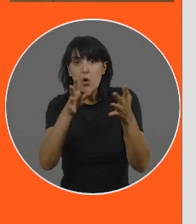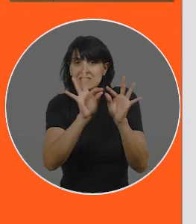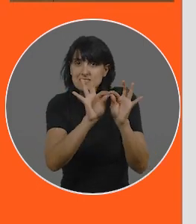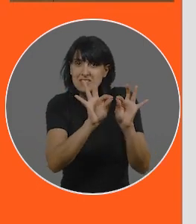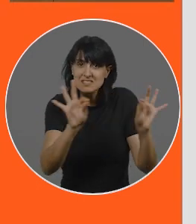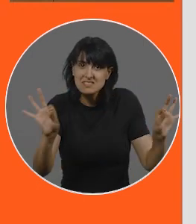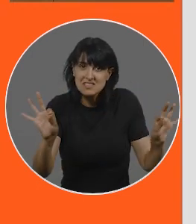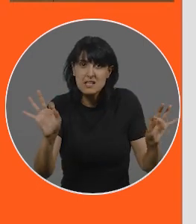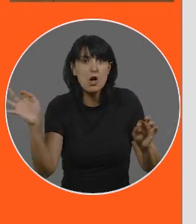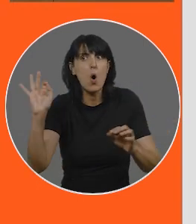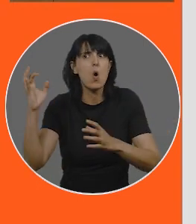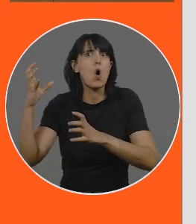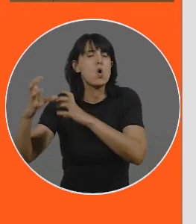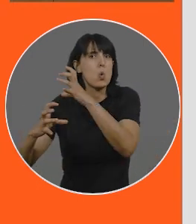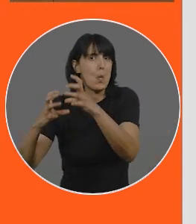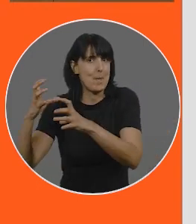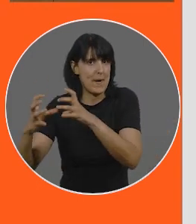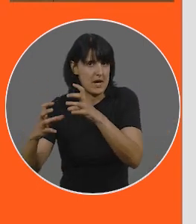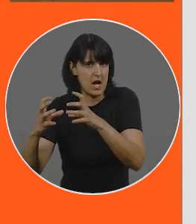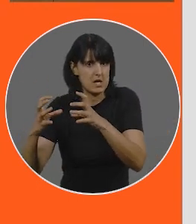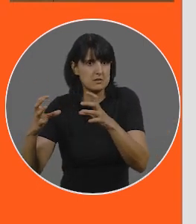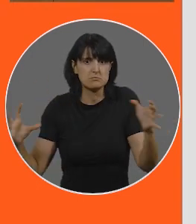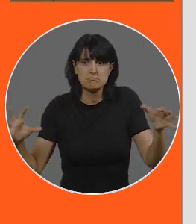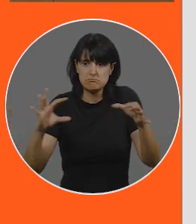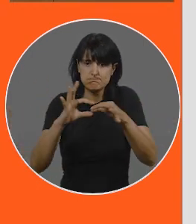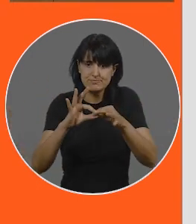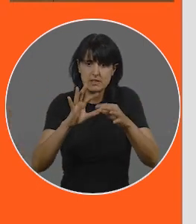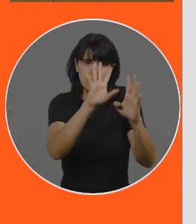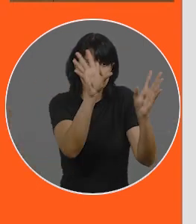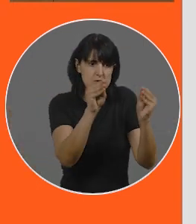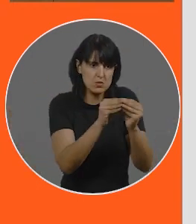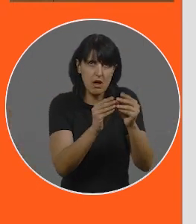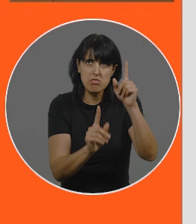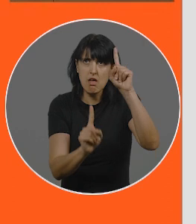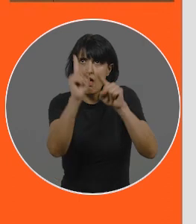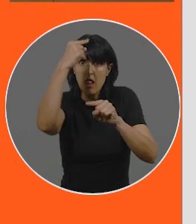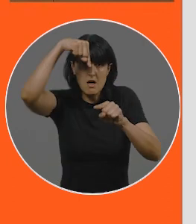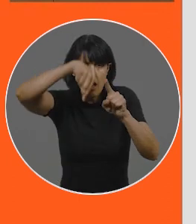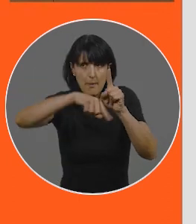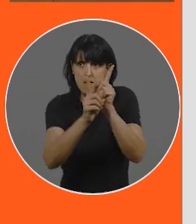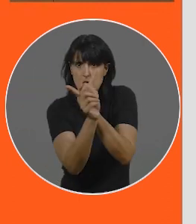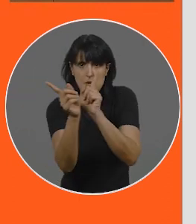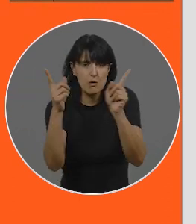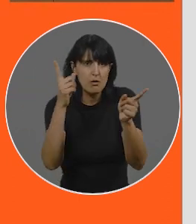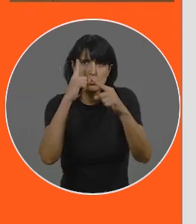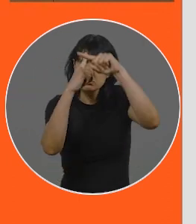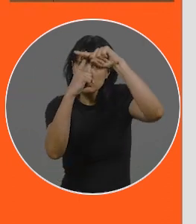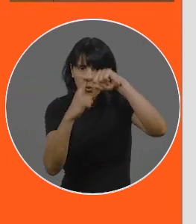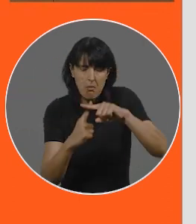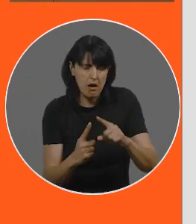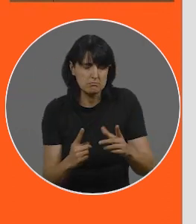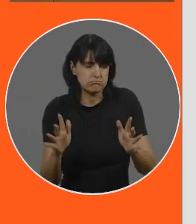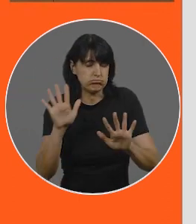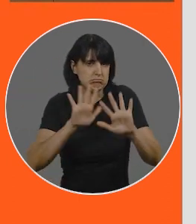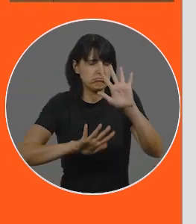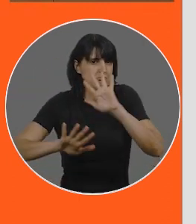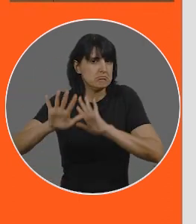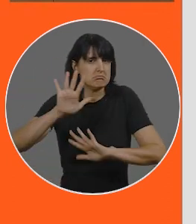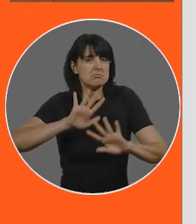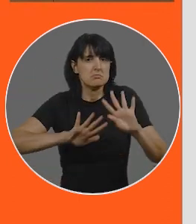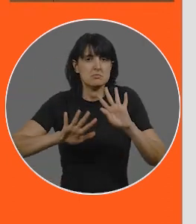molt simples i que poden ser molt complexes, no? Que poden estar lligades, resultats, a dalt, a baix, en fi,